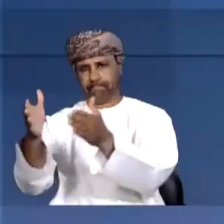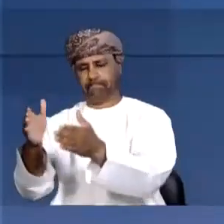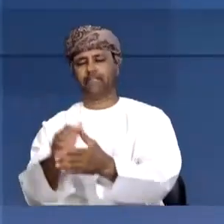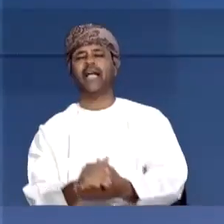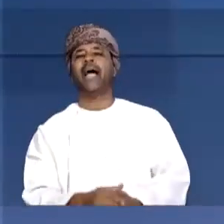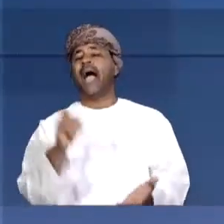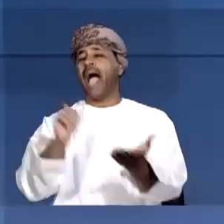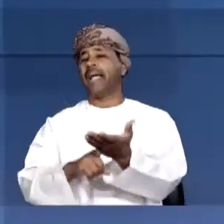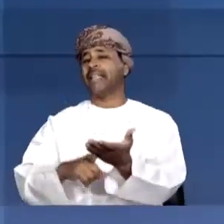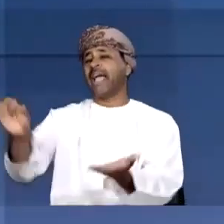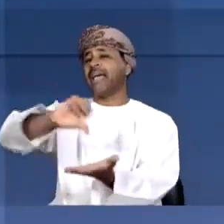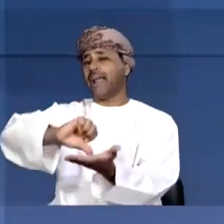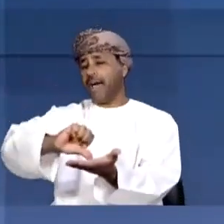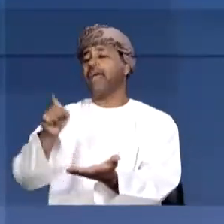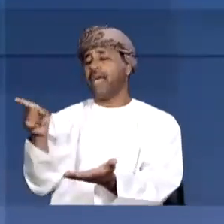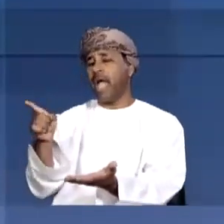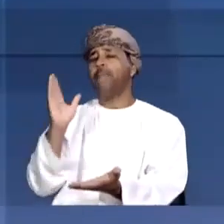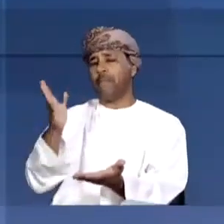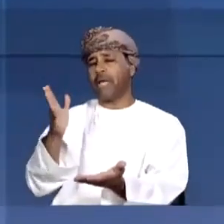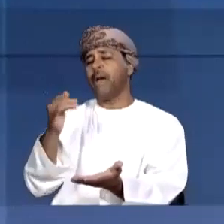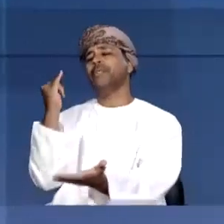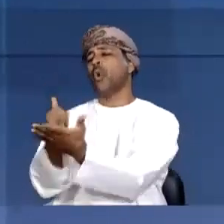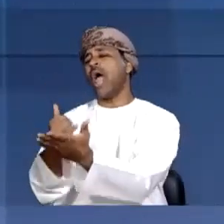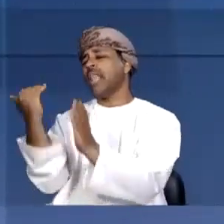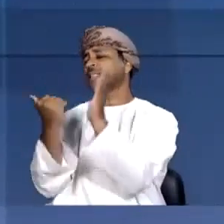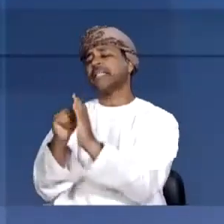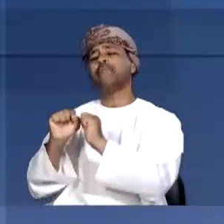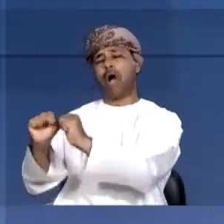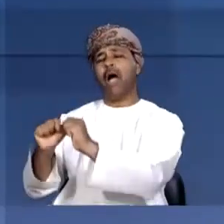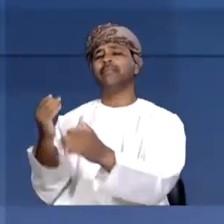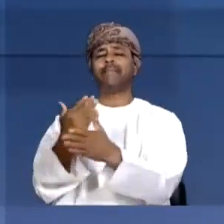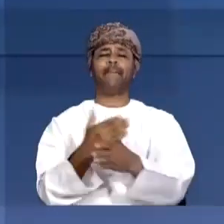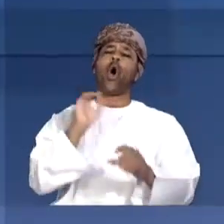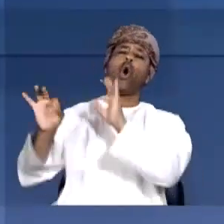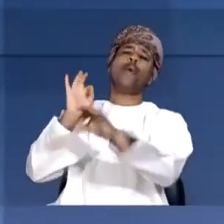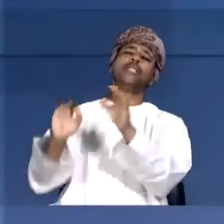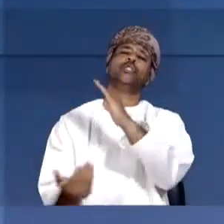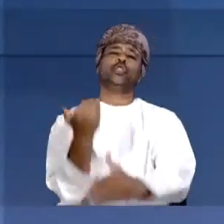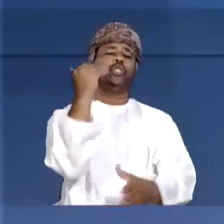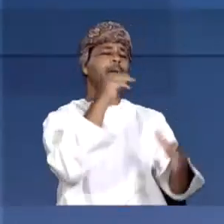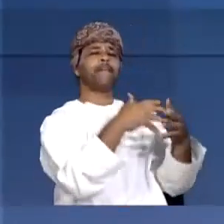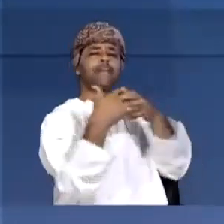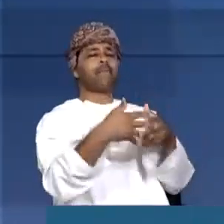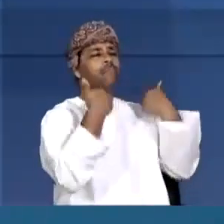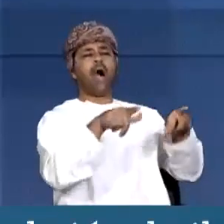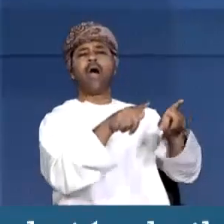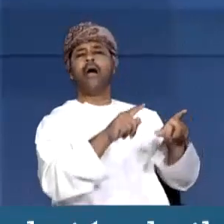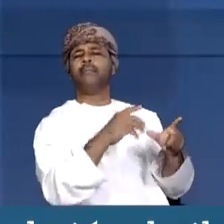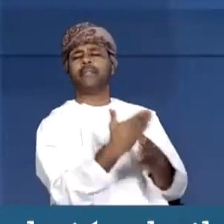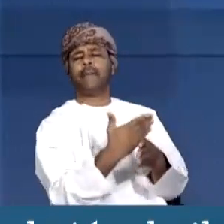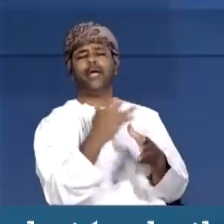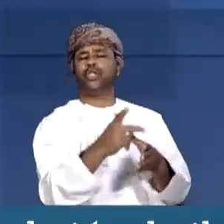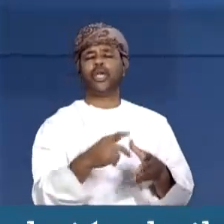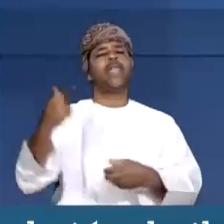أكدت إيران أن لديها المقدرة على إدارة شؤونها الاقتصادية في ظل العقوبات الجديدة التي ستعلنها الولايات المتحدة على